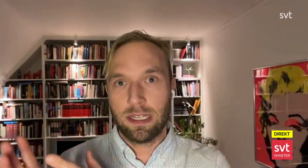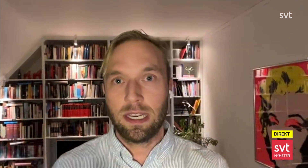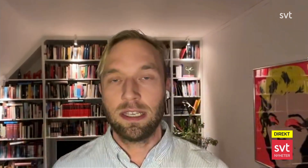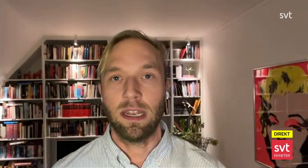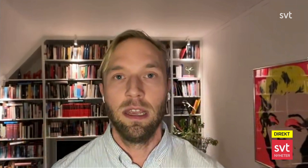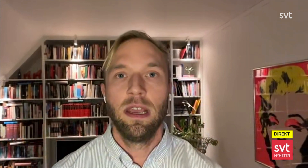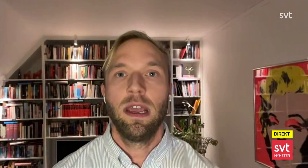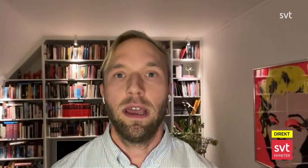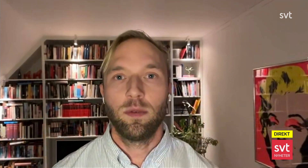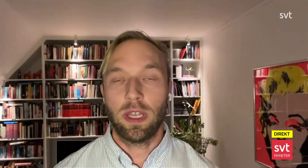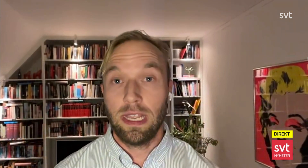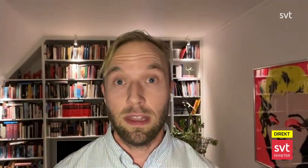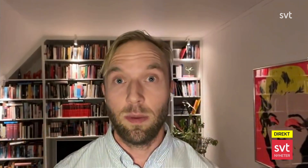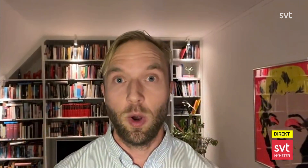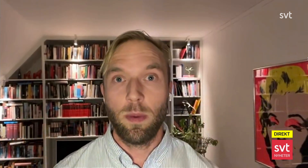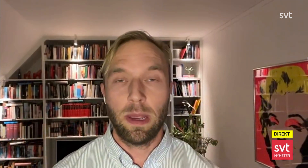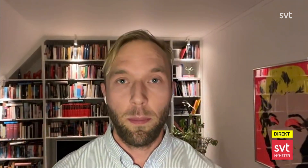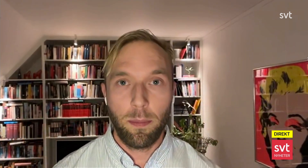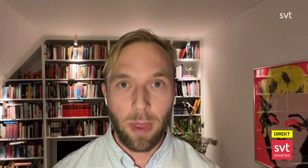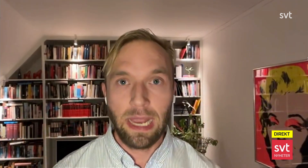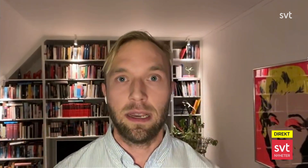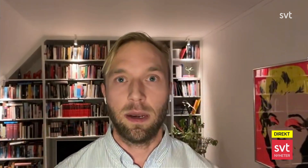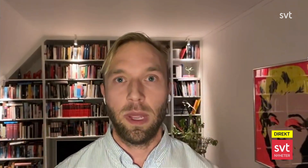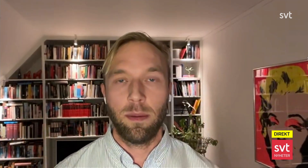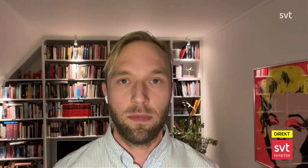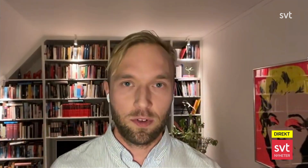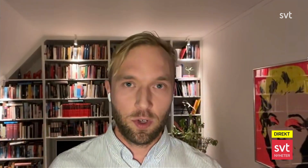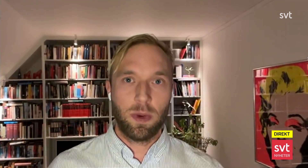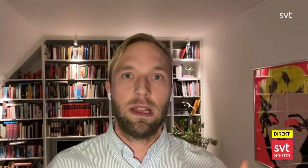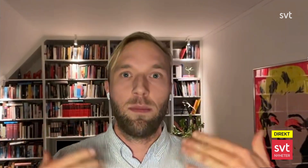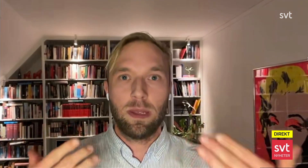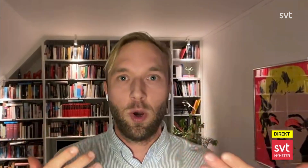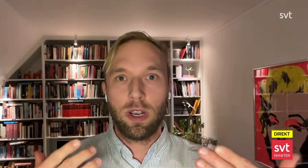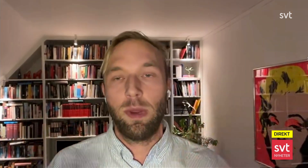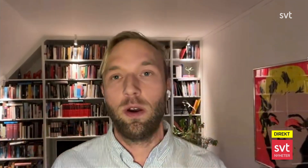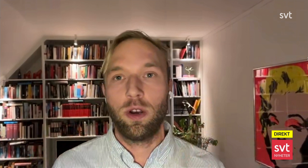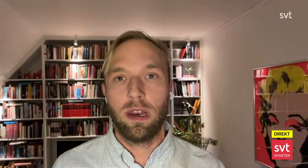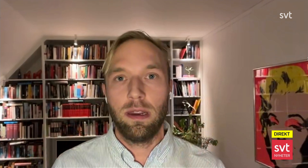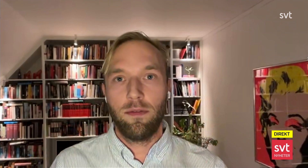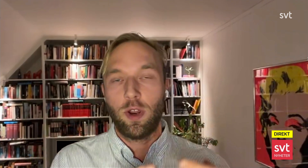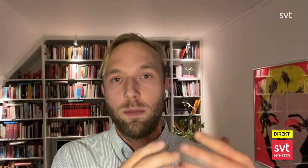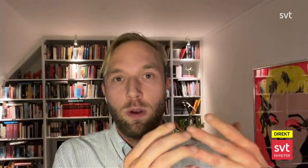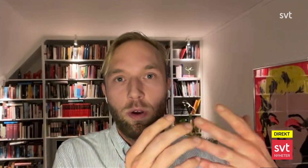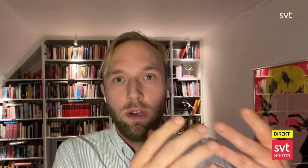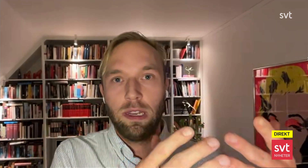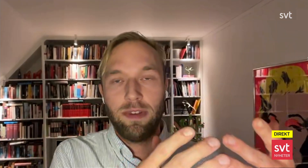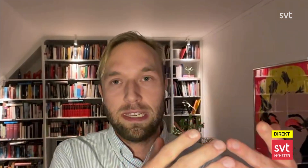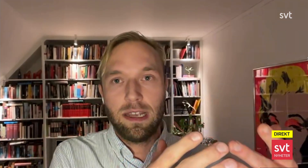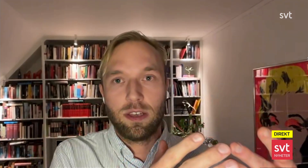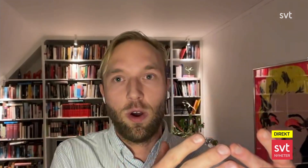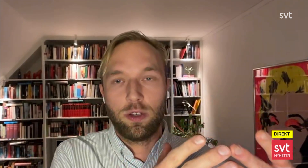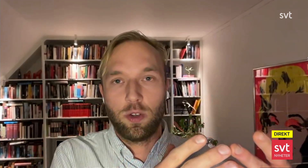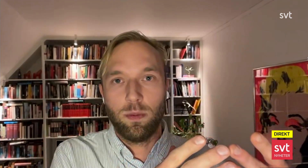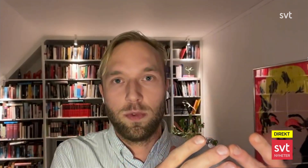tillbaka till statskassan. Så att det är jättebra med mer pengar, men när Försvarsmakten lämnar tillbaka miljarder för att man har